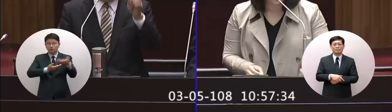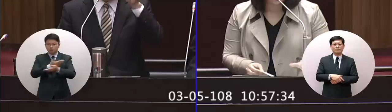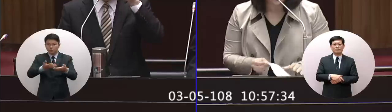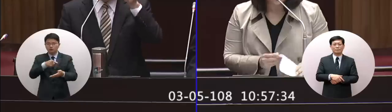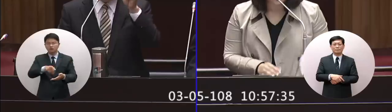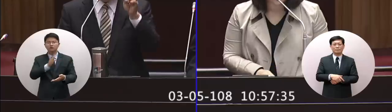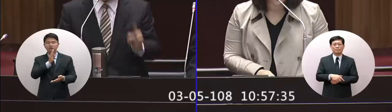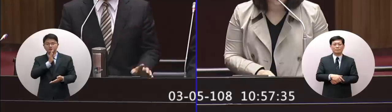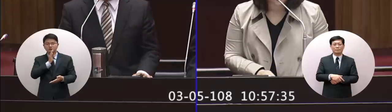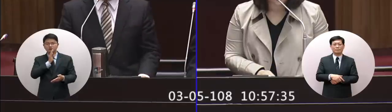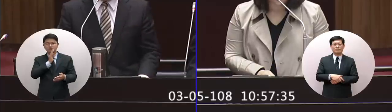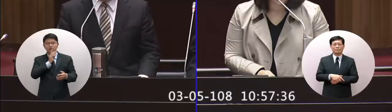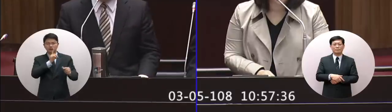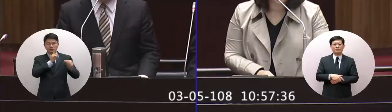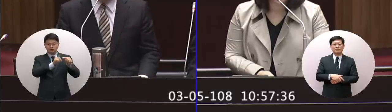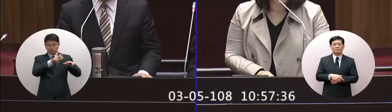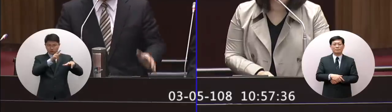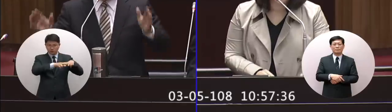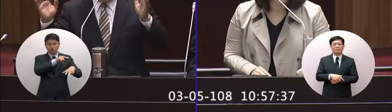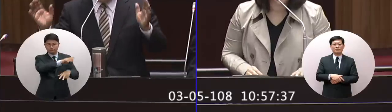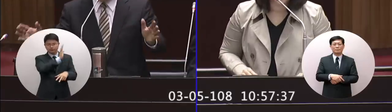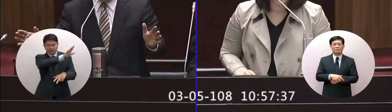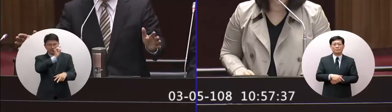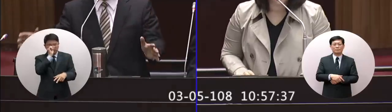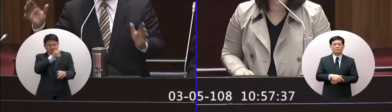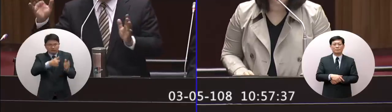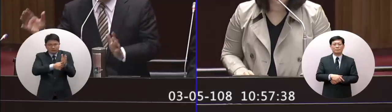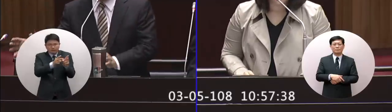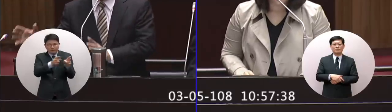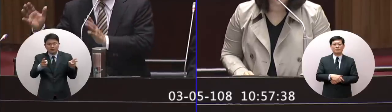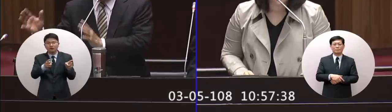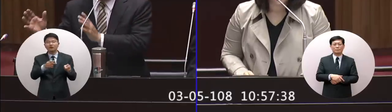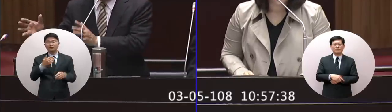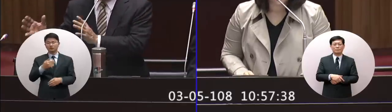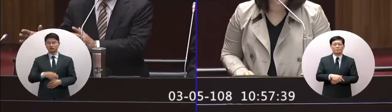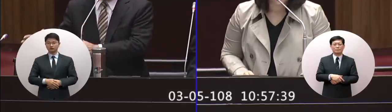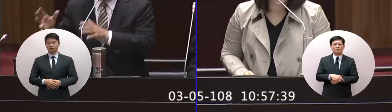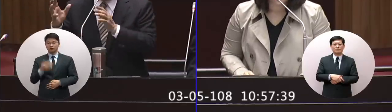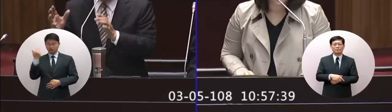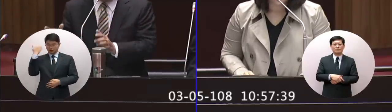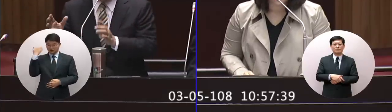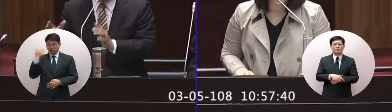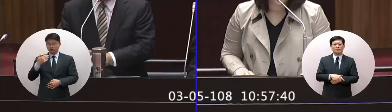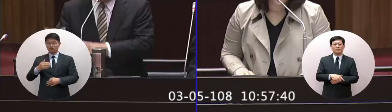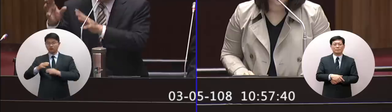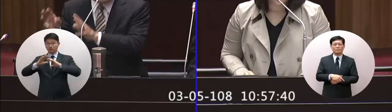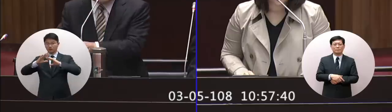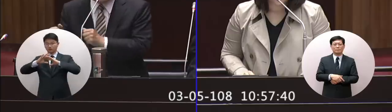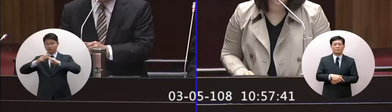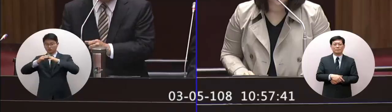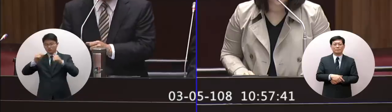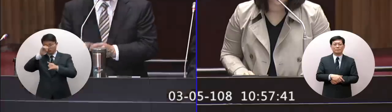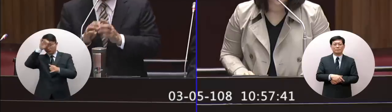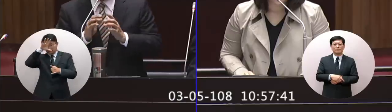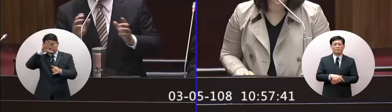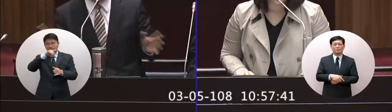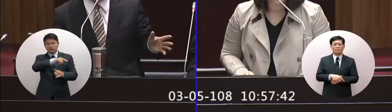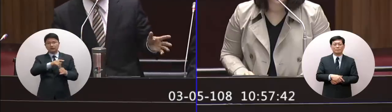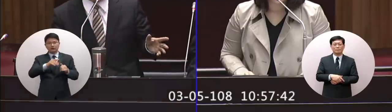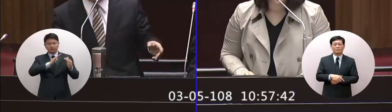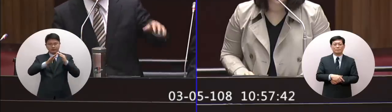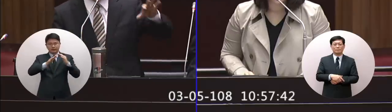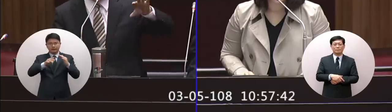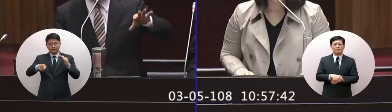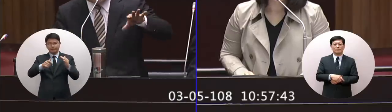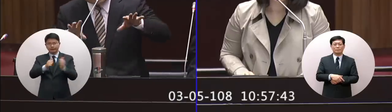共产党一个特有的名词，那一段。中国国民党被中国共产党吃掉的整